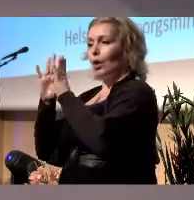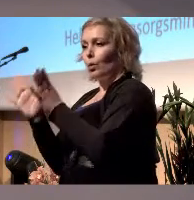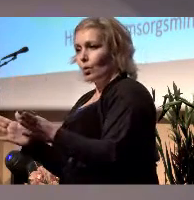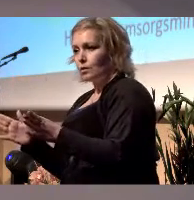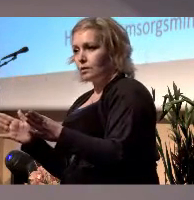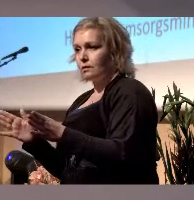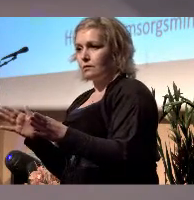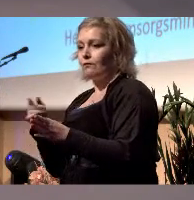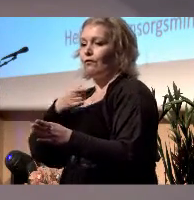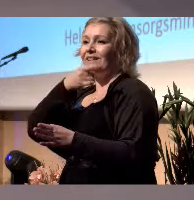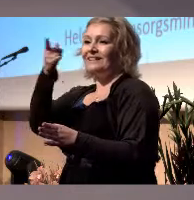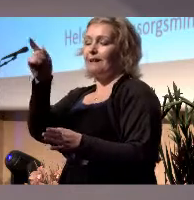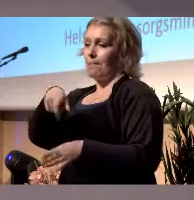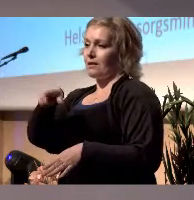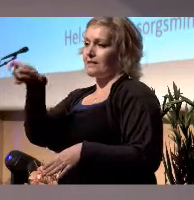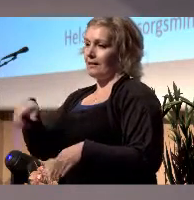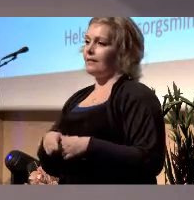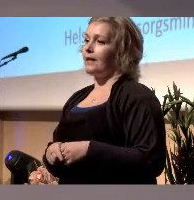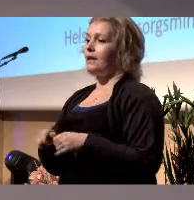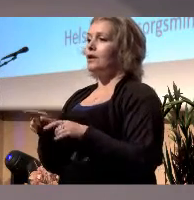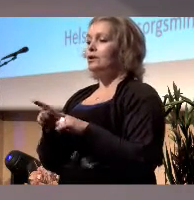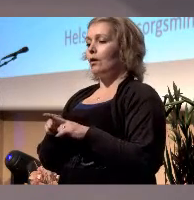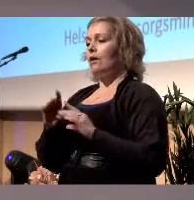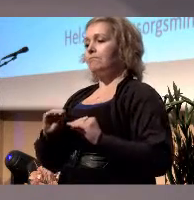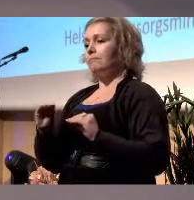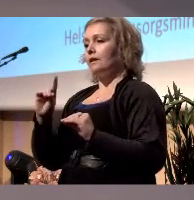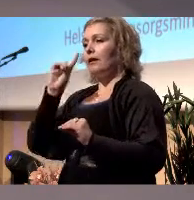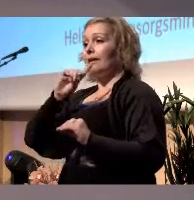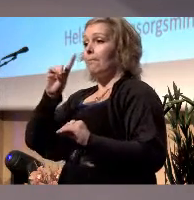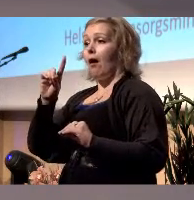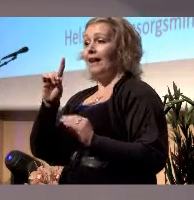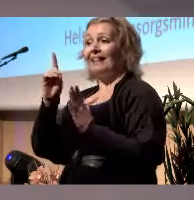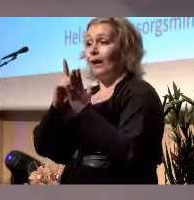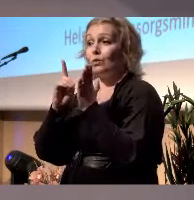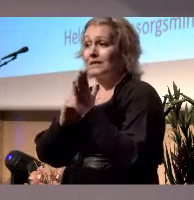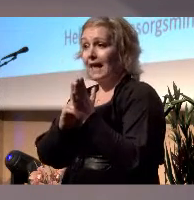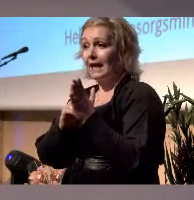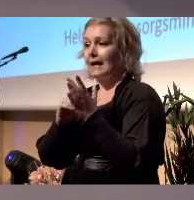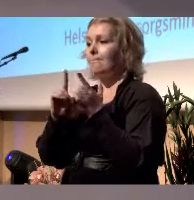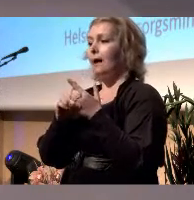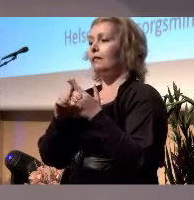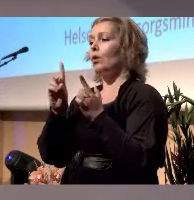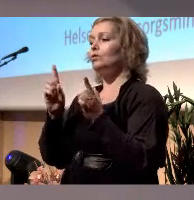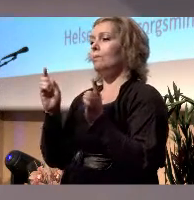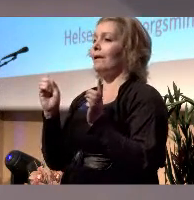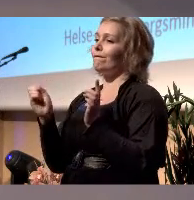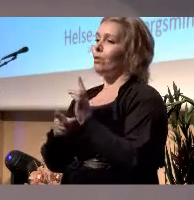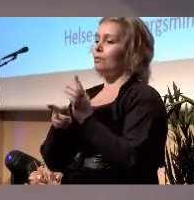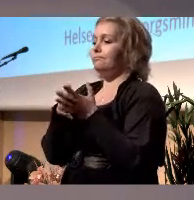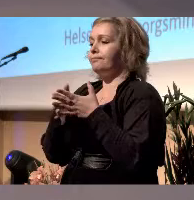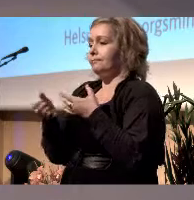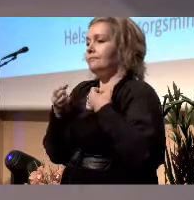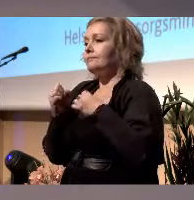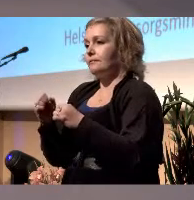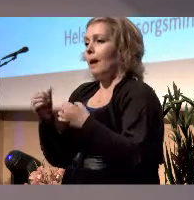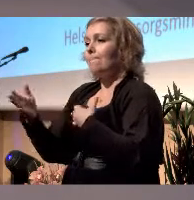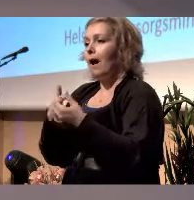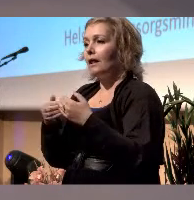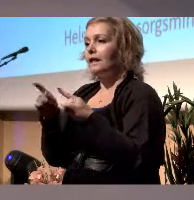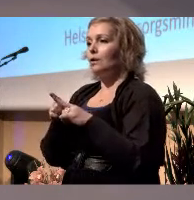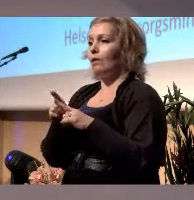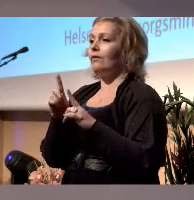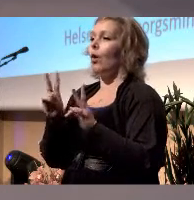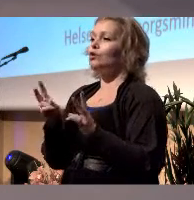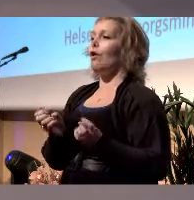for disse pasientene. Sånn forbedrer vi ikke bare diagnostisering og kommer raskere i gang med behandling. Sånn